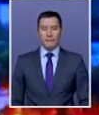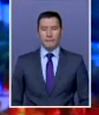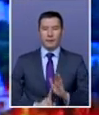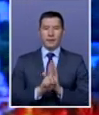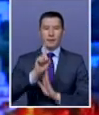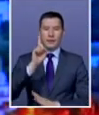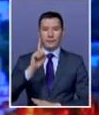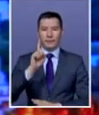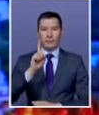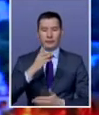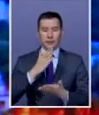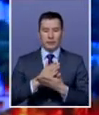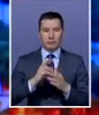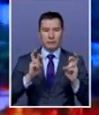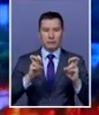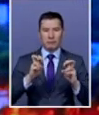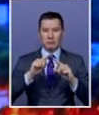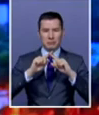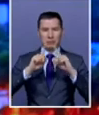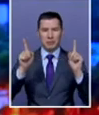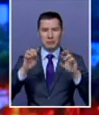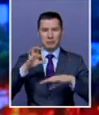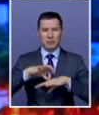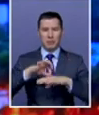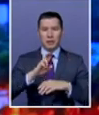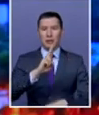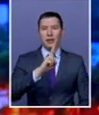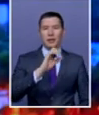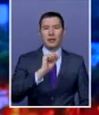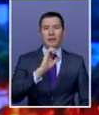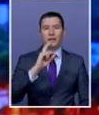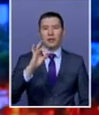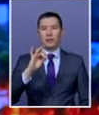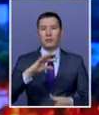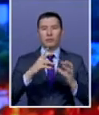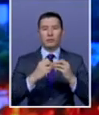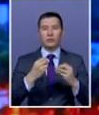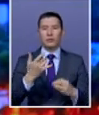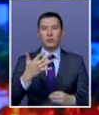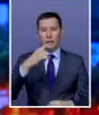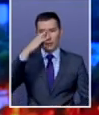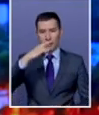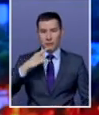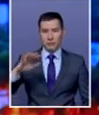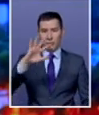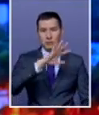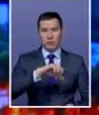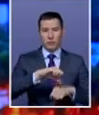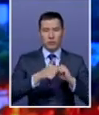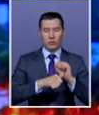Начнем выпуск загадочного синдрома Кавасаки. На данный момент он подтвердился у 16 казахстанских детей. Из них